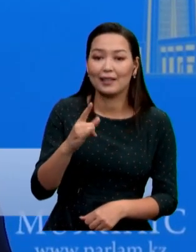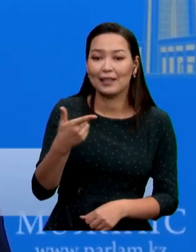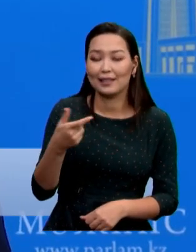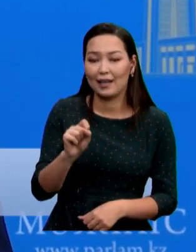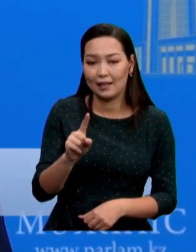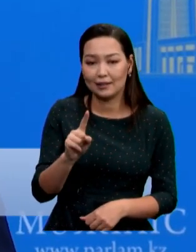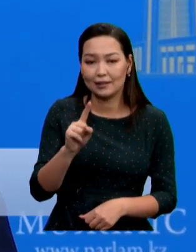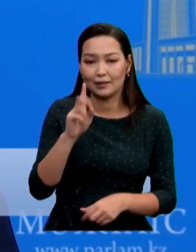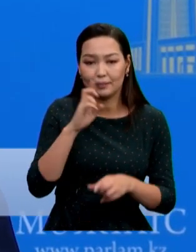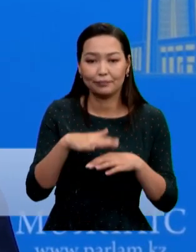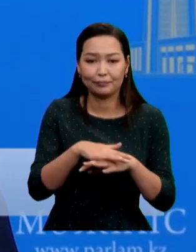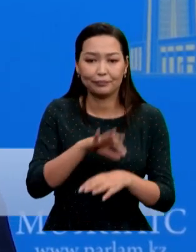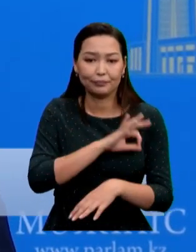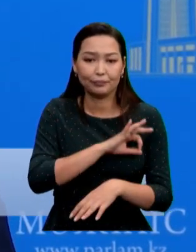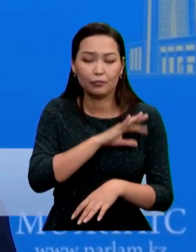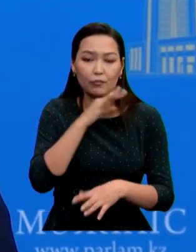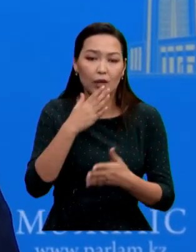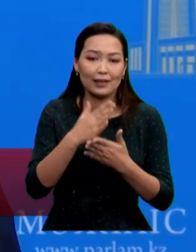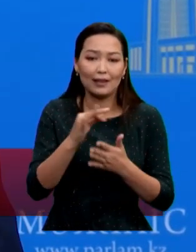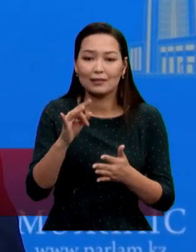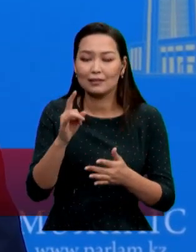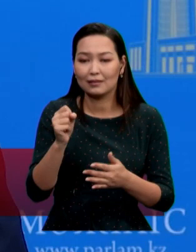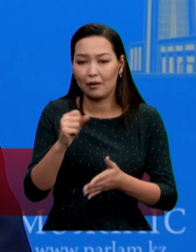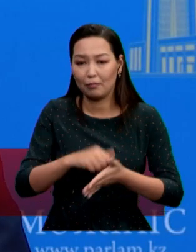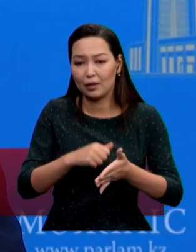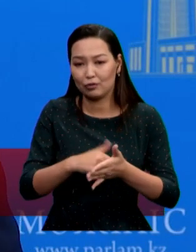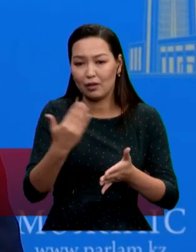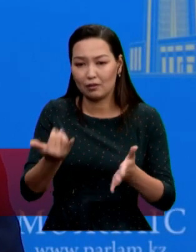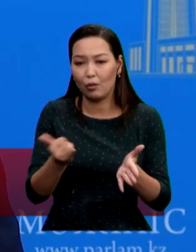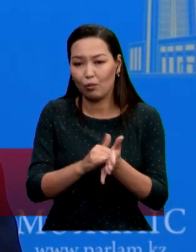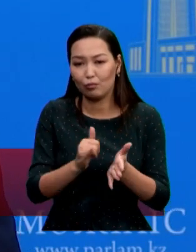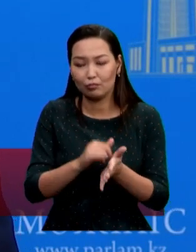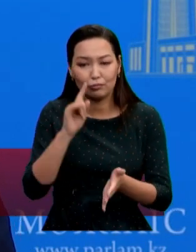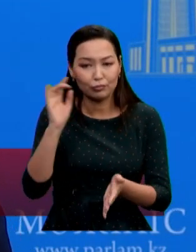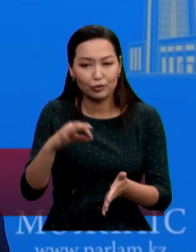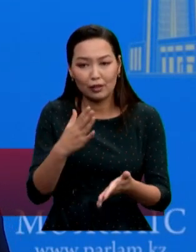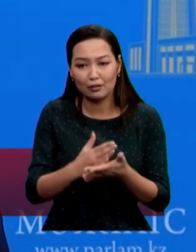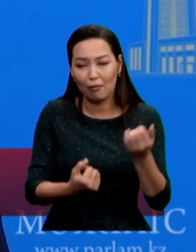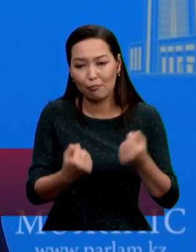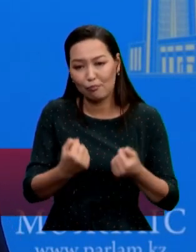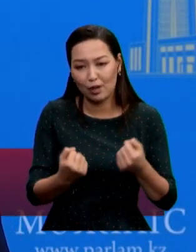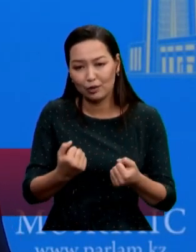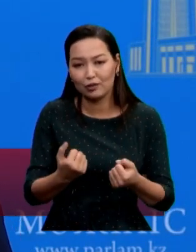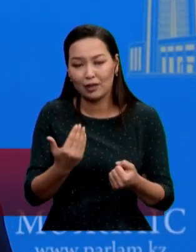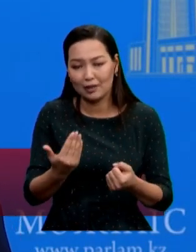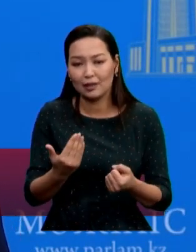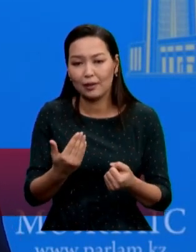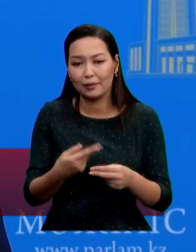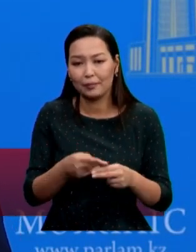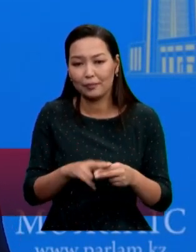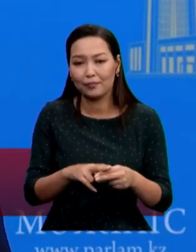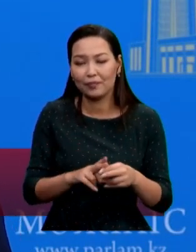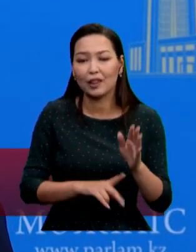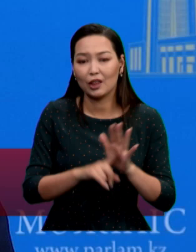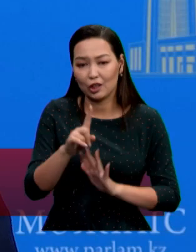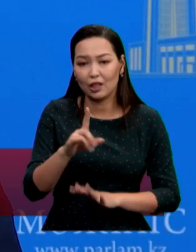стране, связанное с переоборудованием автомобилей. Зачастую полукустарным способом, массовым. То есть